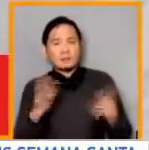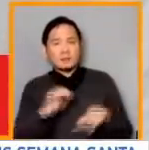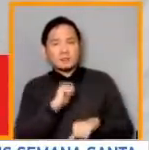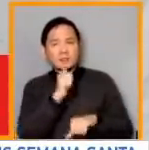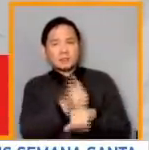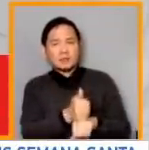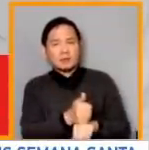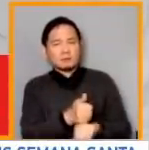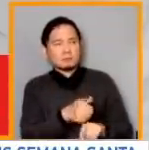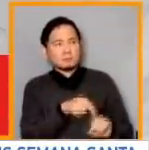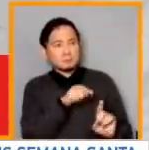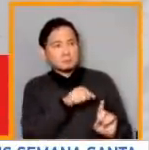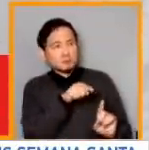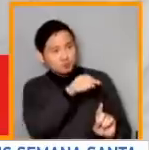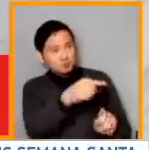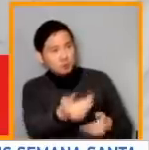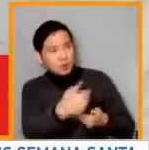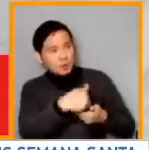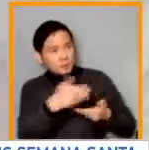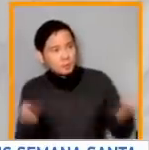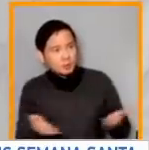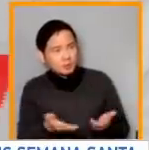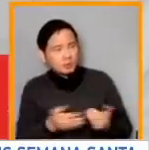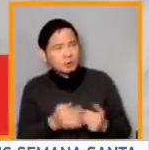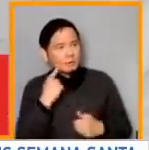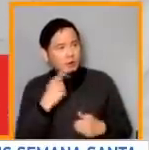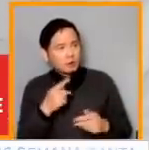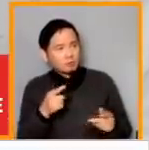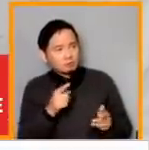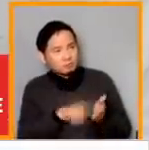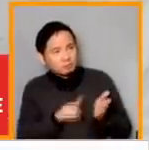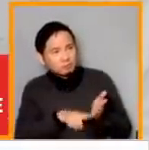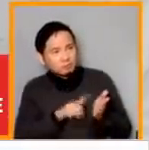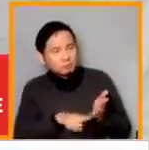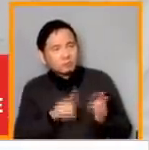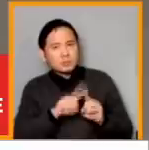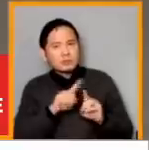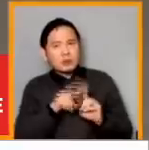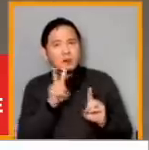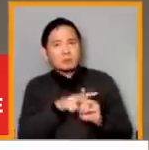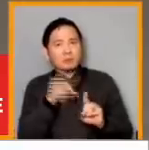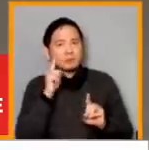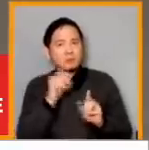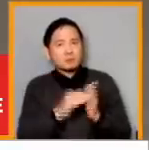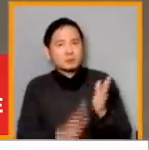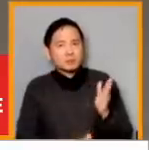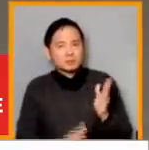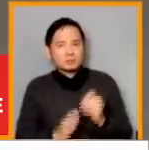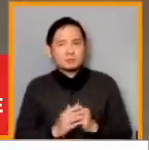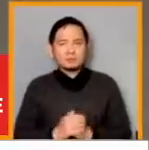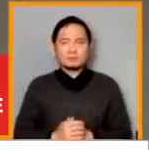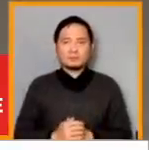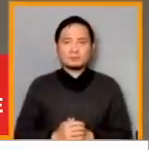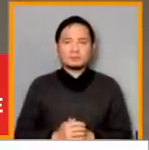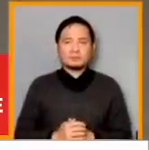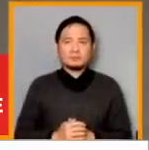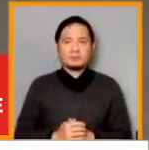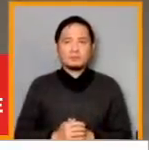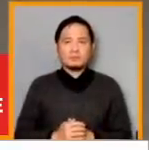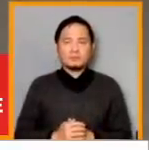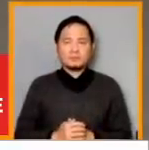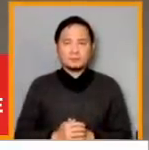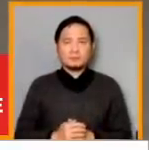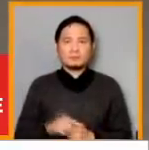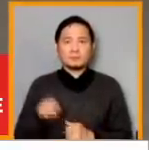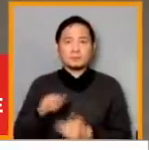ang pupunta rito para asikasuhin yung PhilHealth application ng ating mga estudyante. Paninigurado ng pamantasan na ligtas